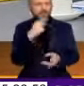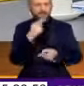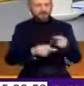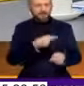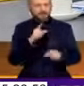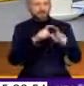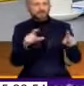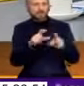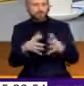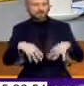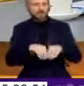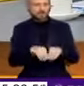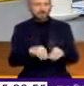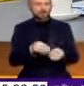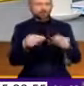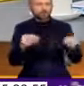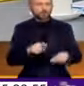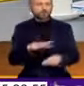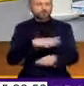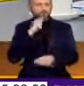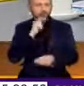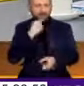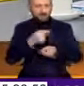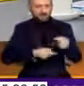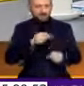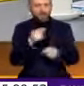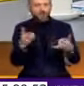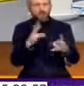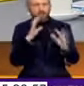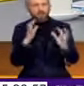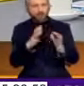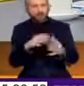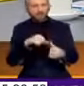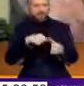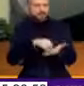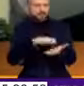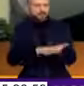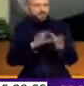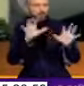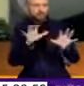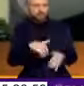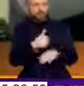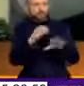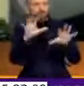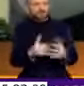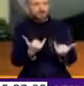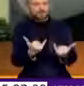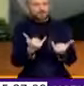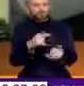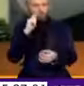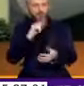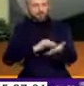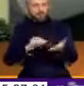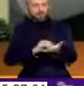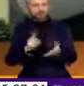традиційні інститути сім'ї, шлюби, які були в Україні традиційно, їх треба зберегти і закріпити законодавчо. В Конституції діючій в Україні